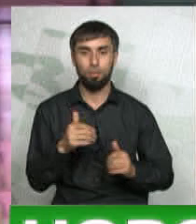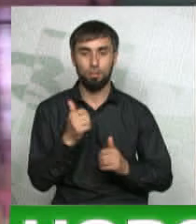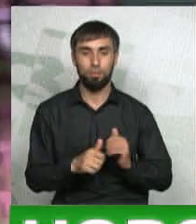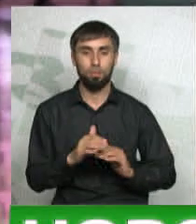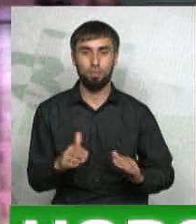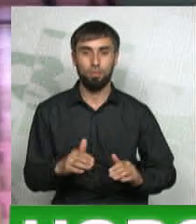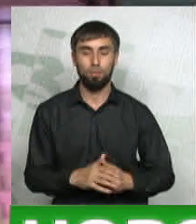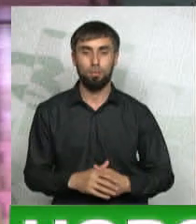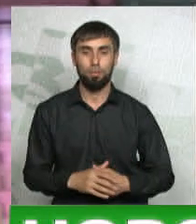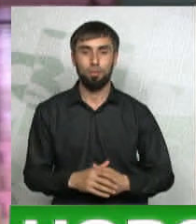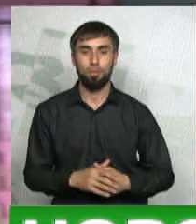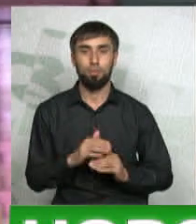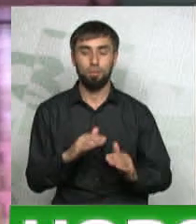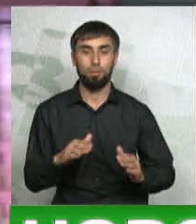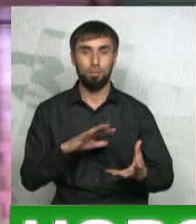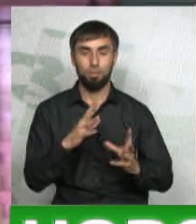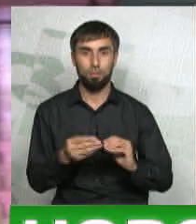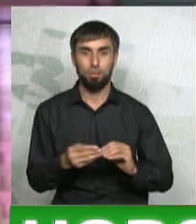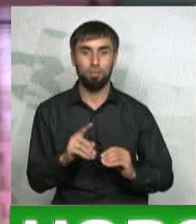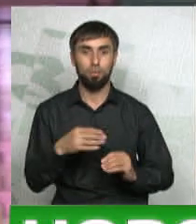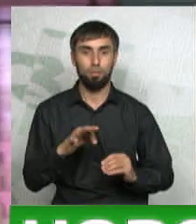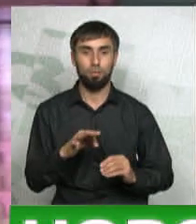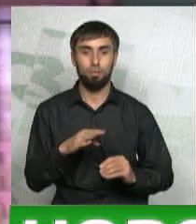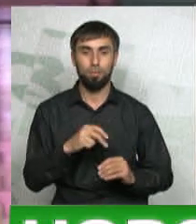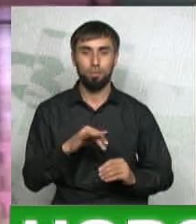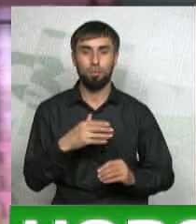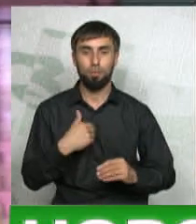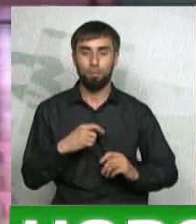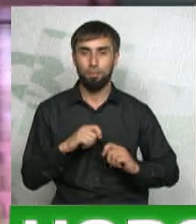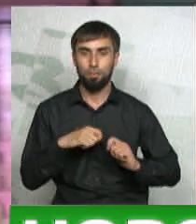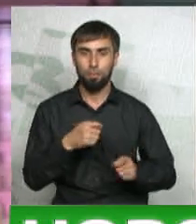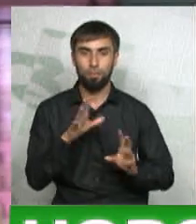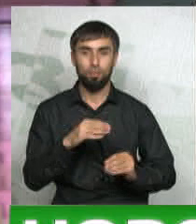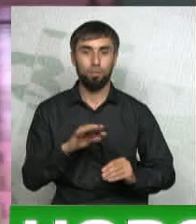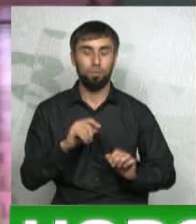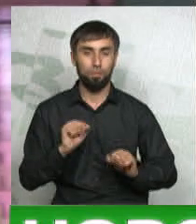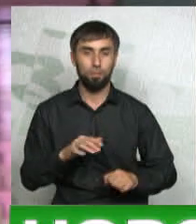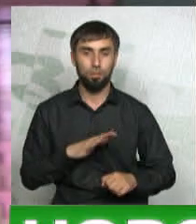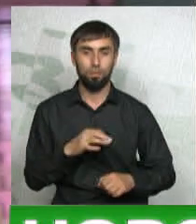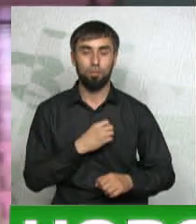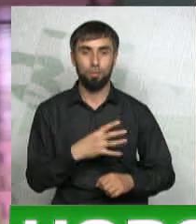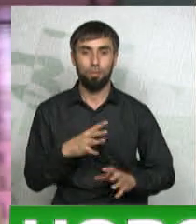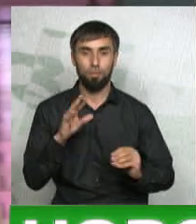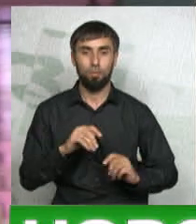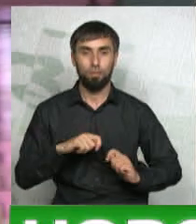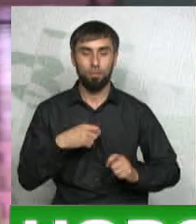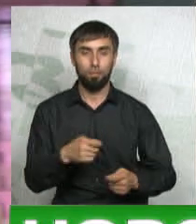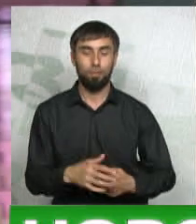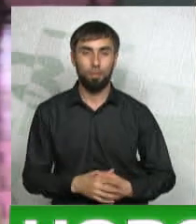детей замечательных. Дети вообще, что талантливые. Мы вложили в них все, что могли, от души все